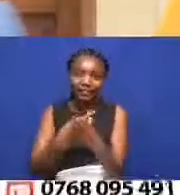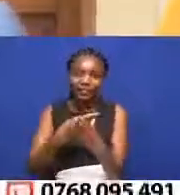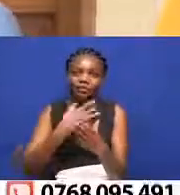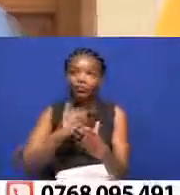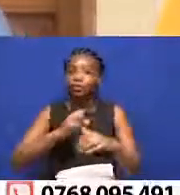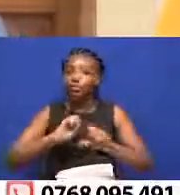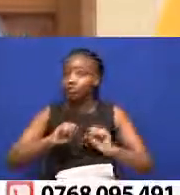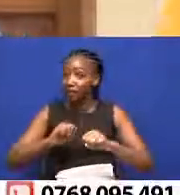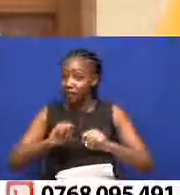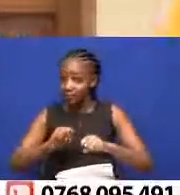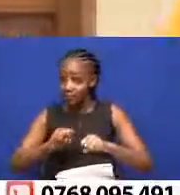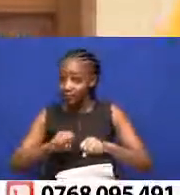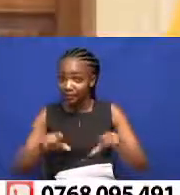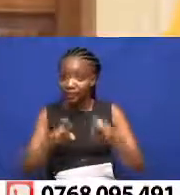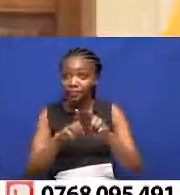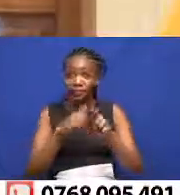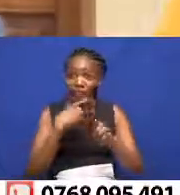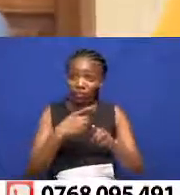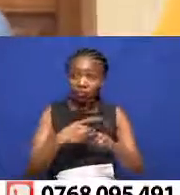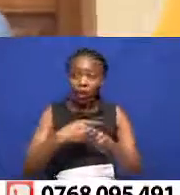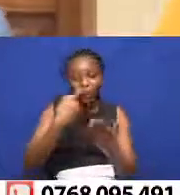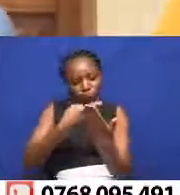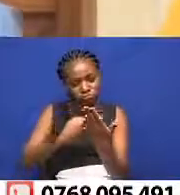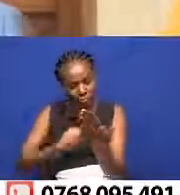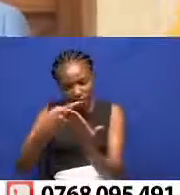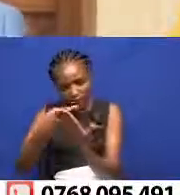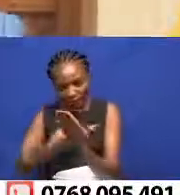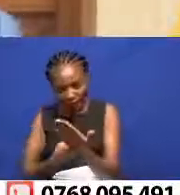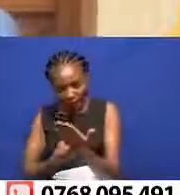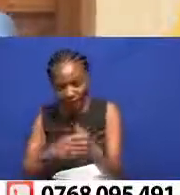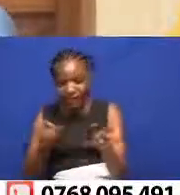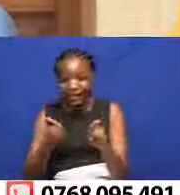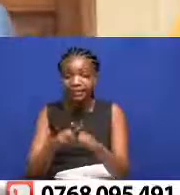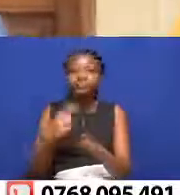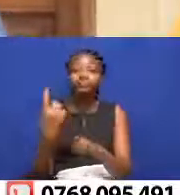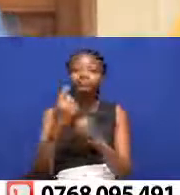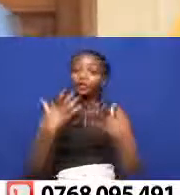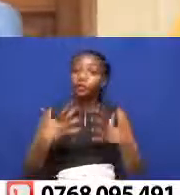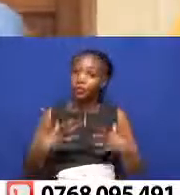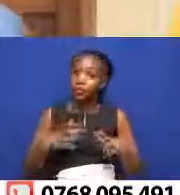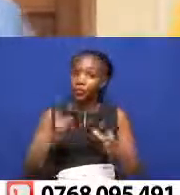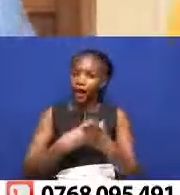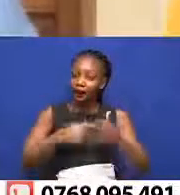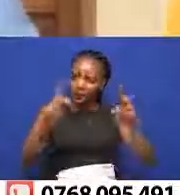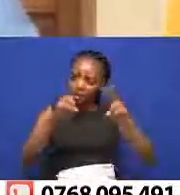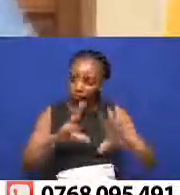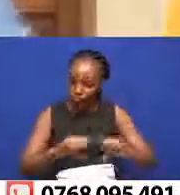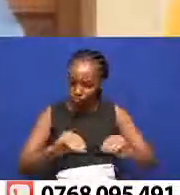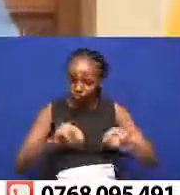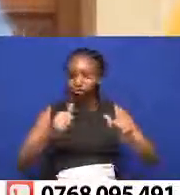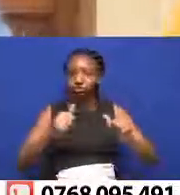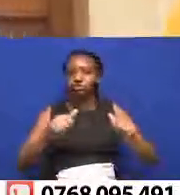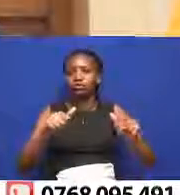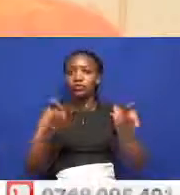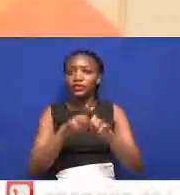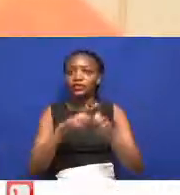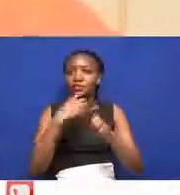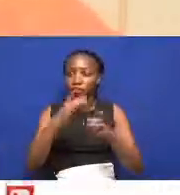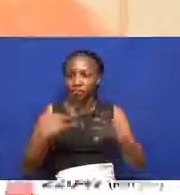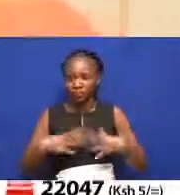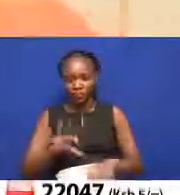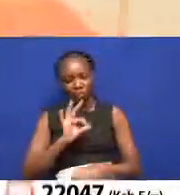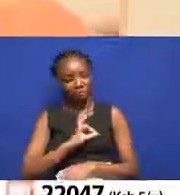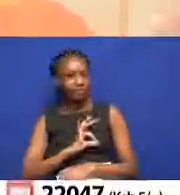moja kuonekana kwamba tukae chini kama wamoja na ni nchi moja, tutafute njia ambapo tutaweza kusuluhisha jambo hili. Na